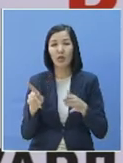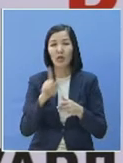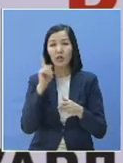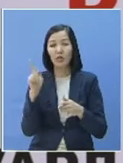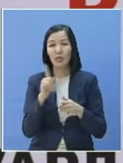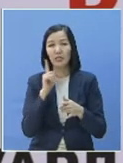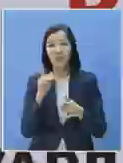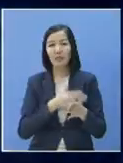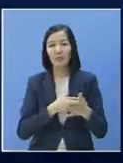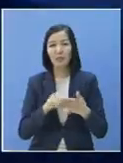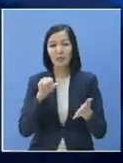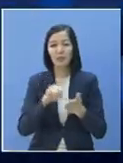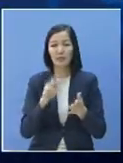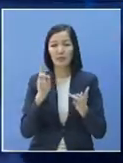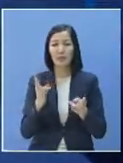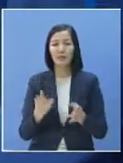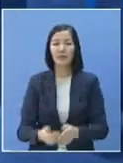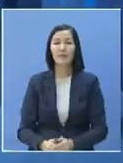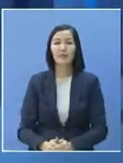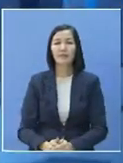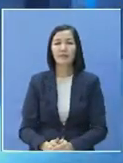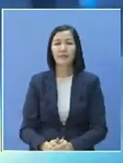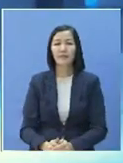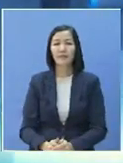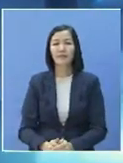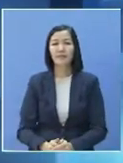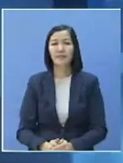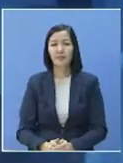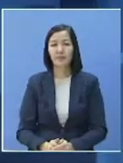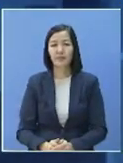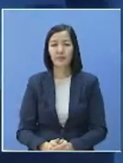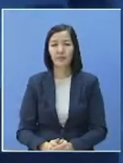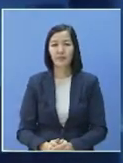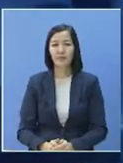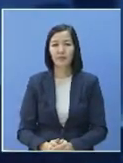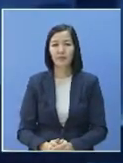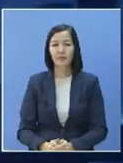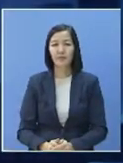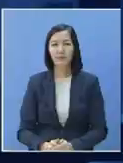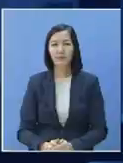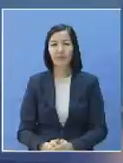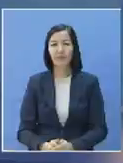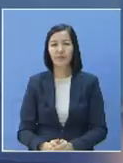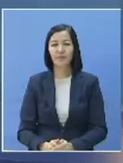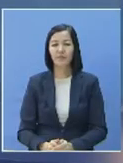айналып өтпесе болғаны. Азиза Ғазезғызы, Ринат Өтеев, Жетсу телеарнасы, Нұрсұлтан.